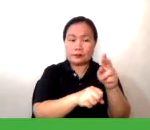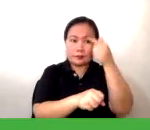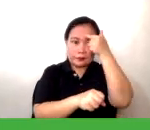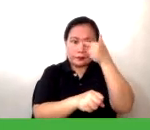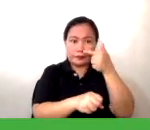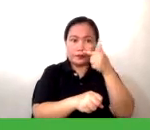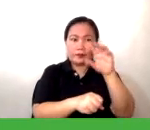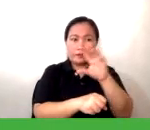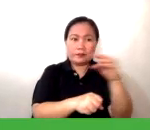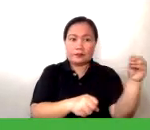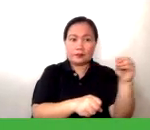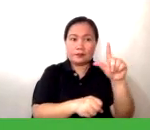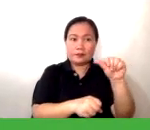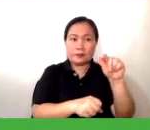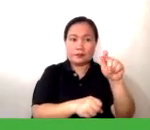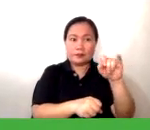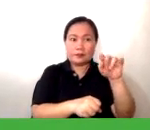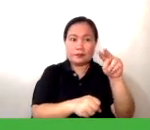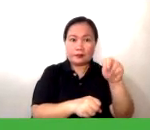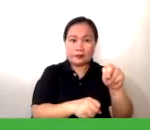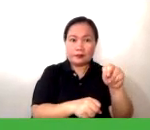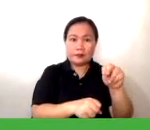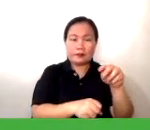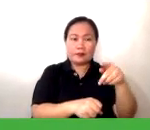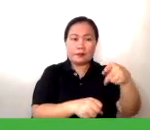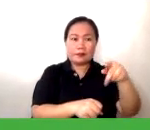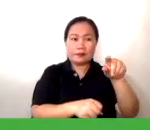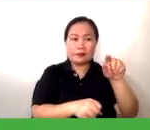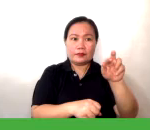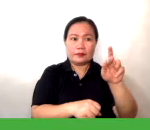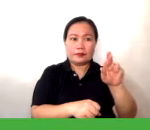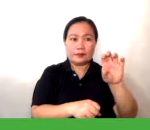one unit to another easier. So, gumagamit